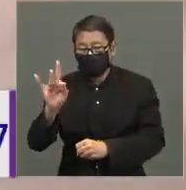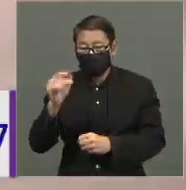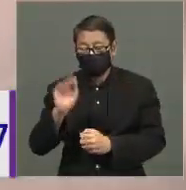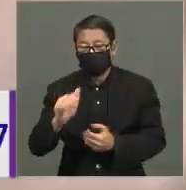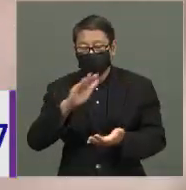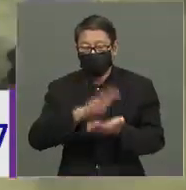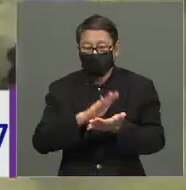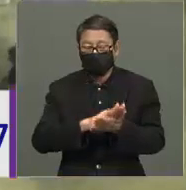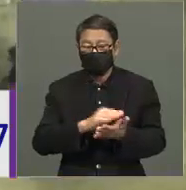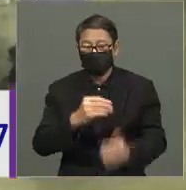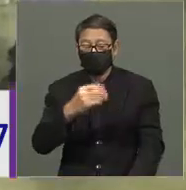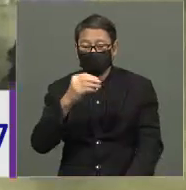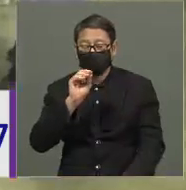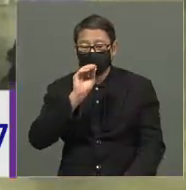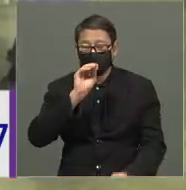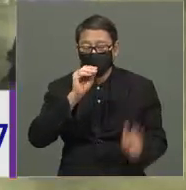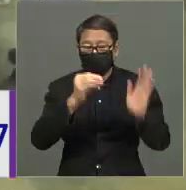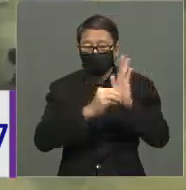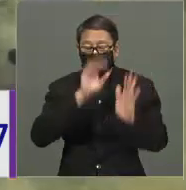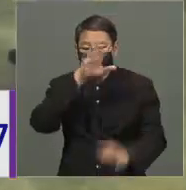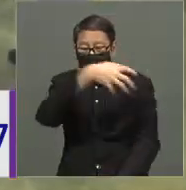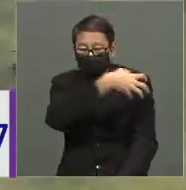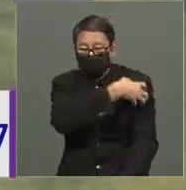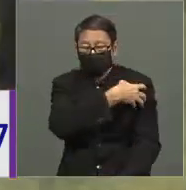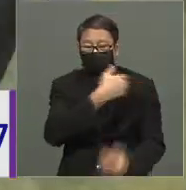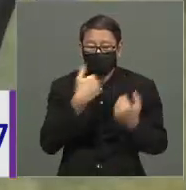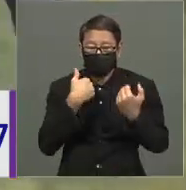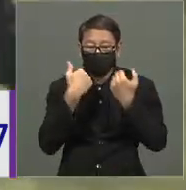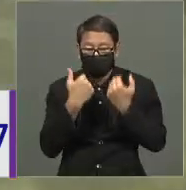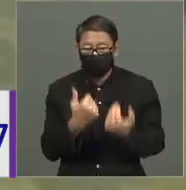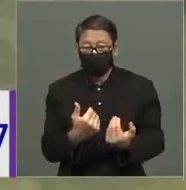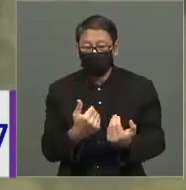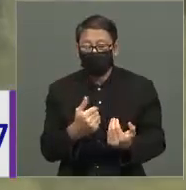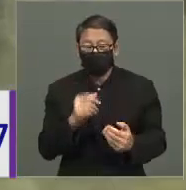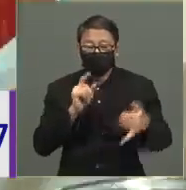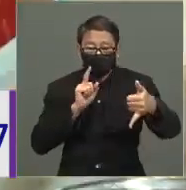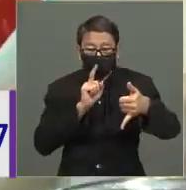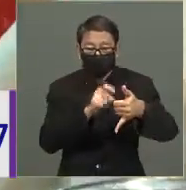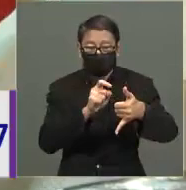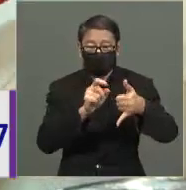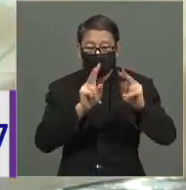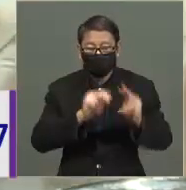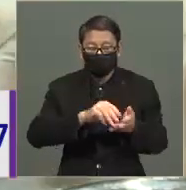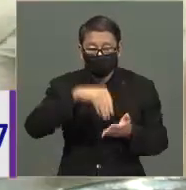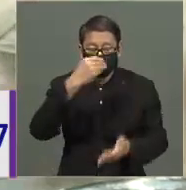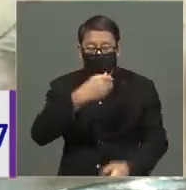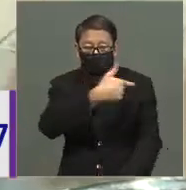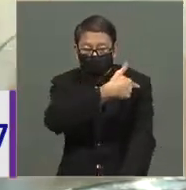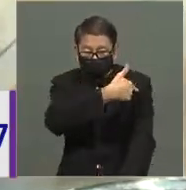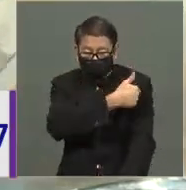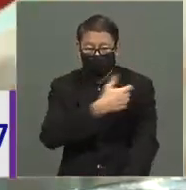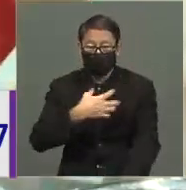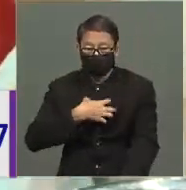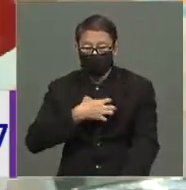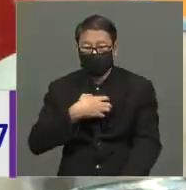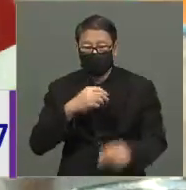เรียนสังกัดกรุงเทพมหานครและสังกัดอื่นๆในพื้นที่กรุงเทพนะคะโดยจากการสำรวจความประสงค์ในการรับวัคซีนพบ